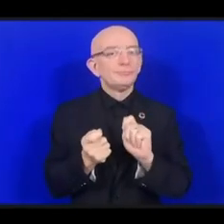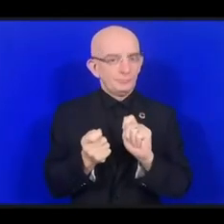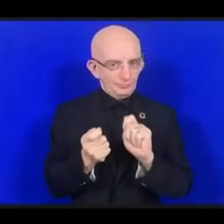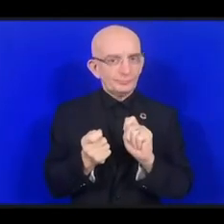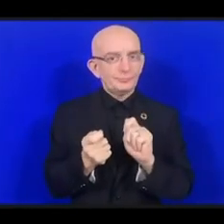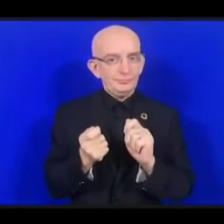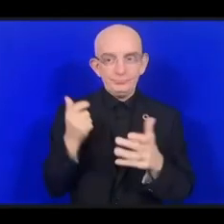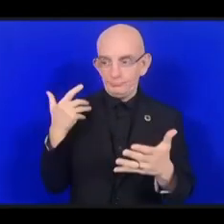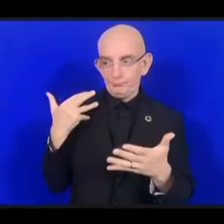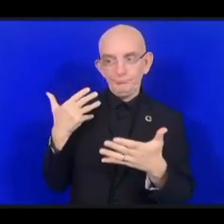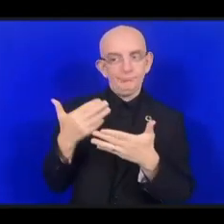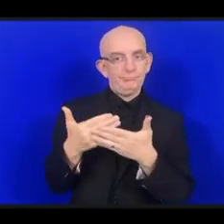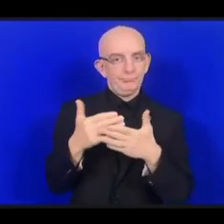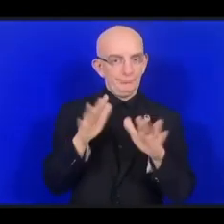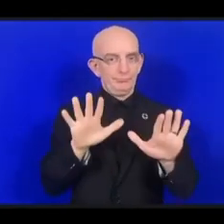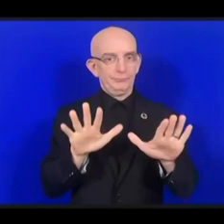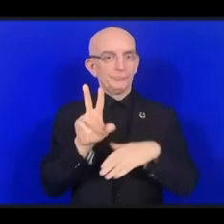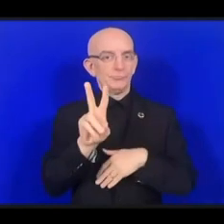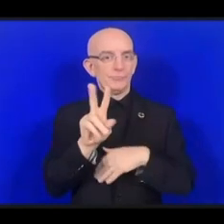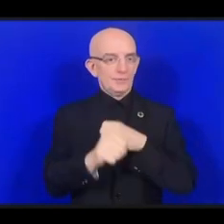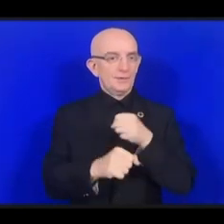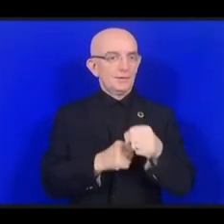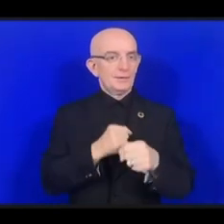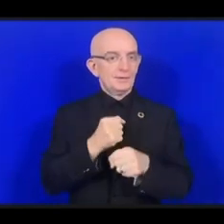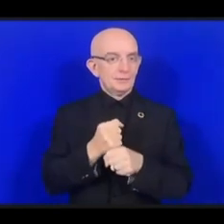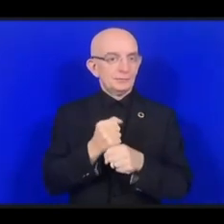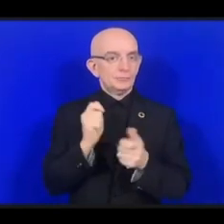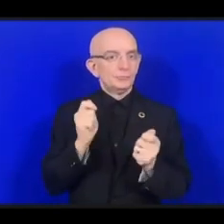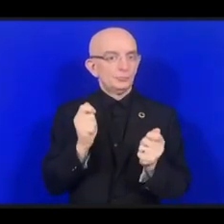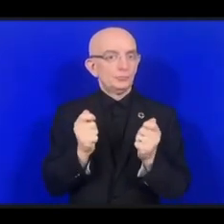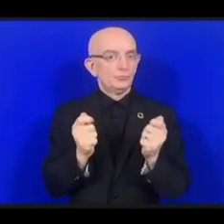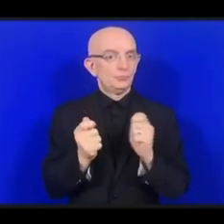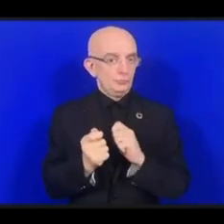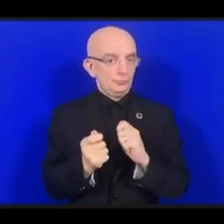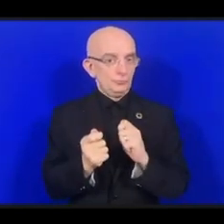当中又发生了更多的变化。在